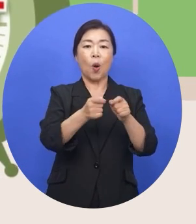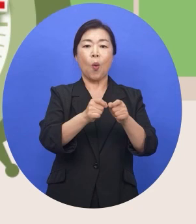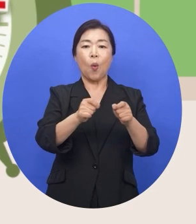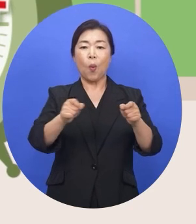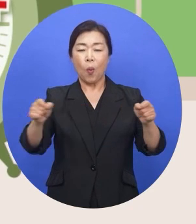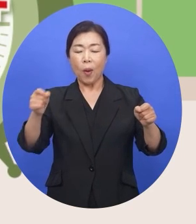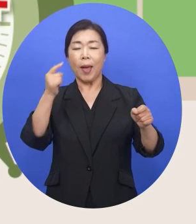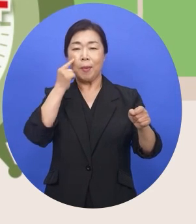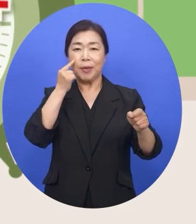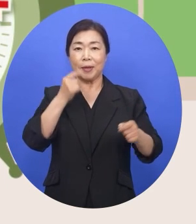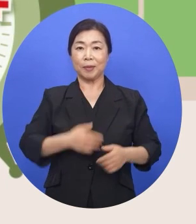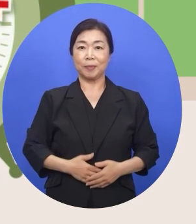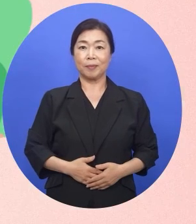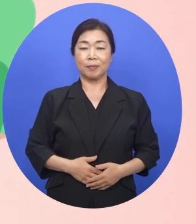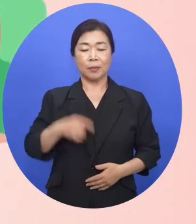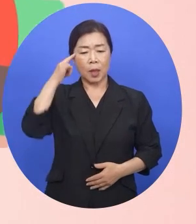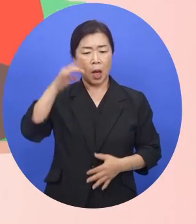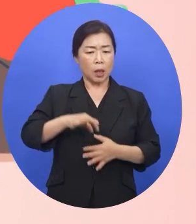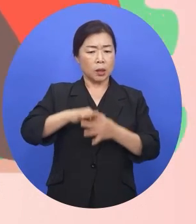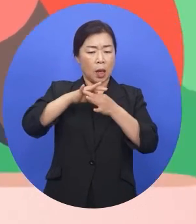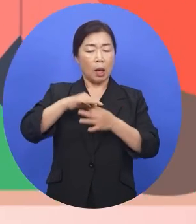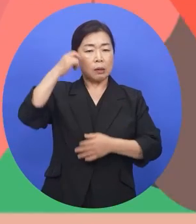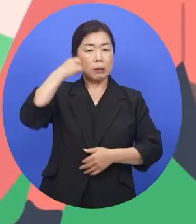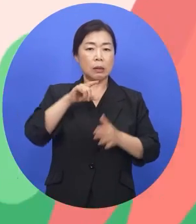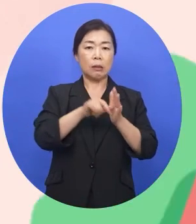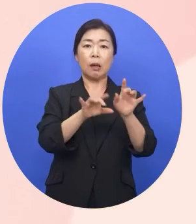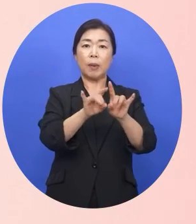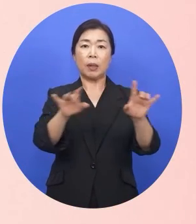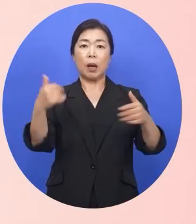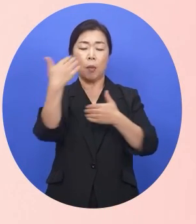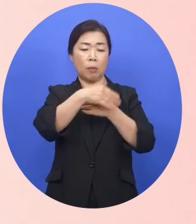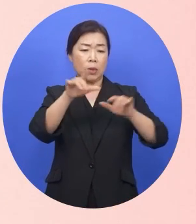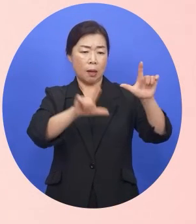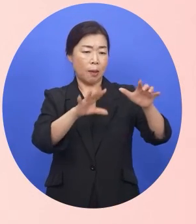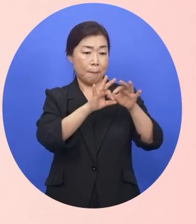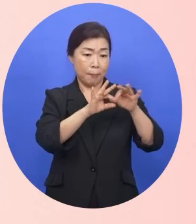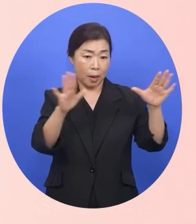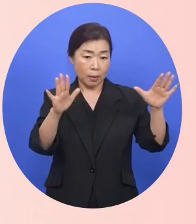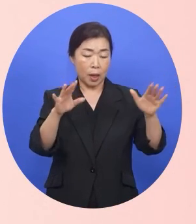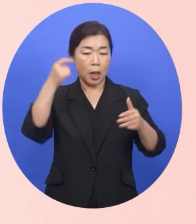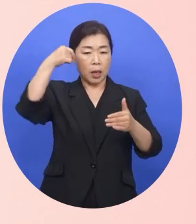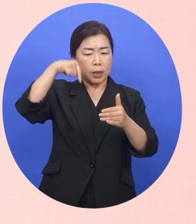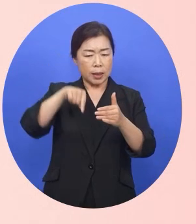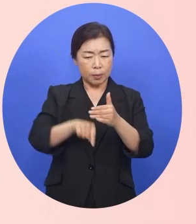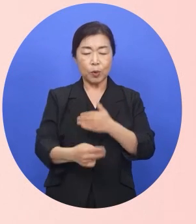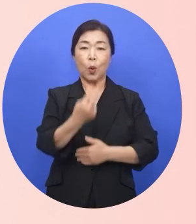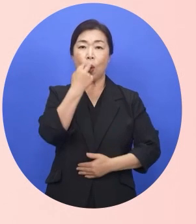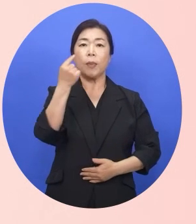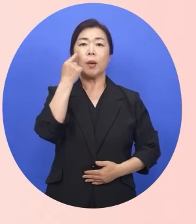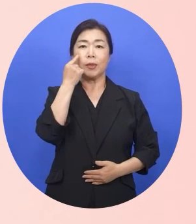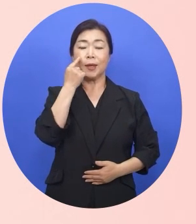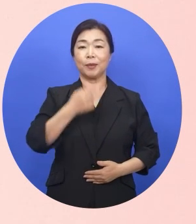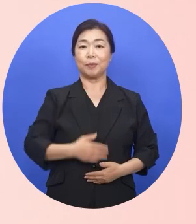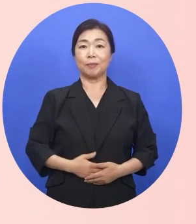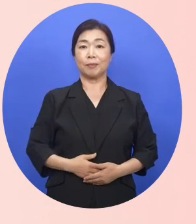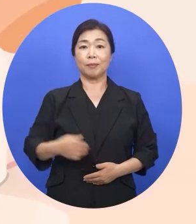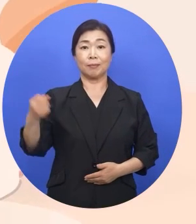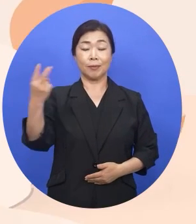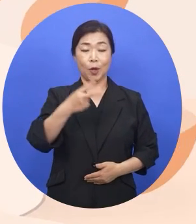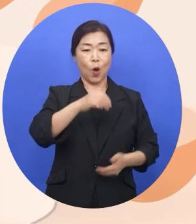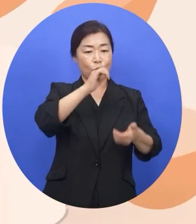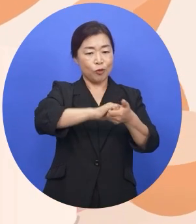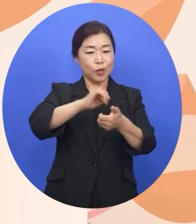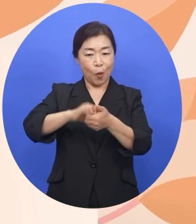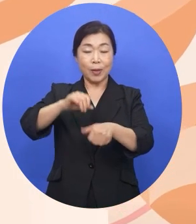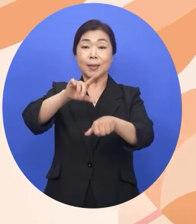것도 좋습니다. 긴장을 느낄 때마다 자세에 관계없이 깊은 호흡을 해보세요.